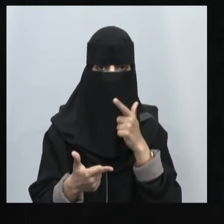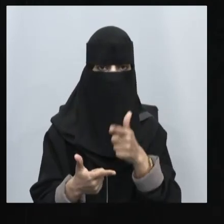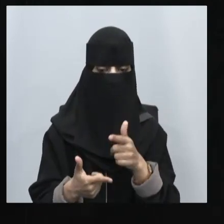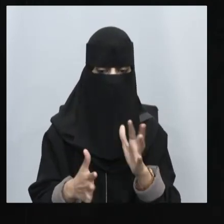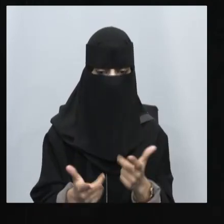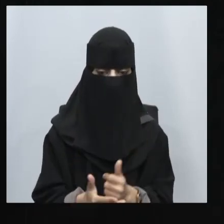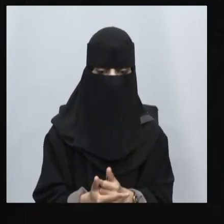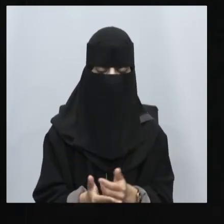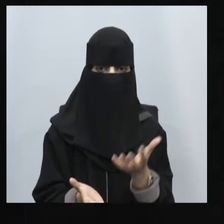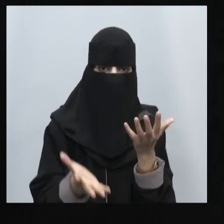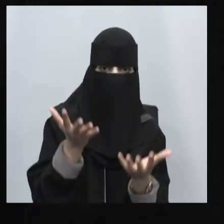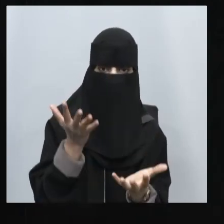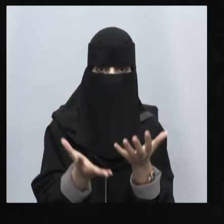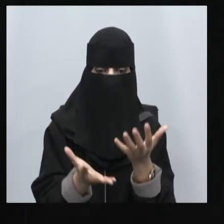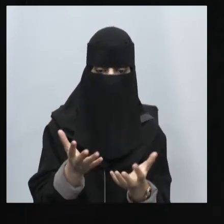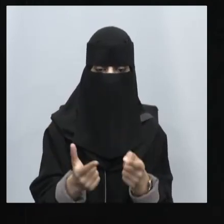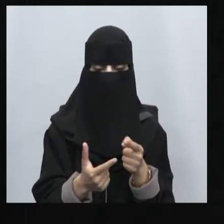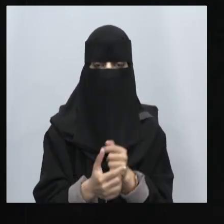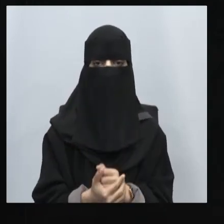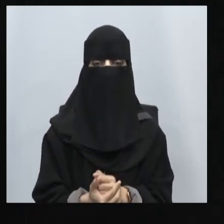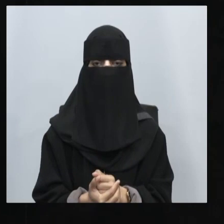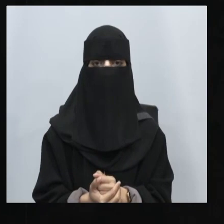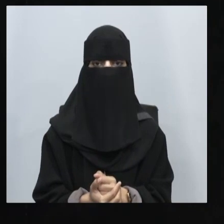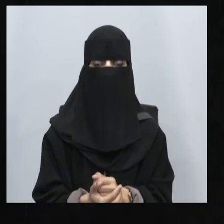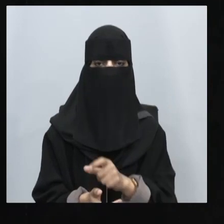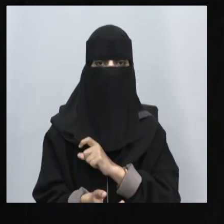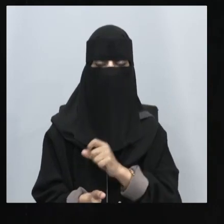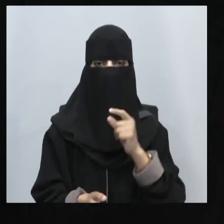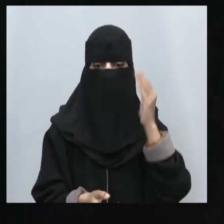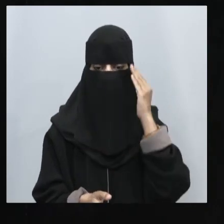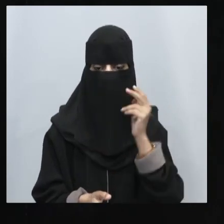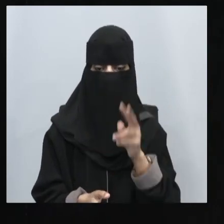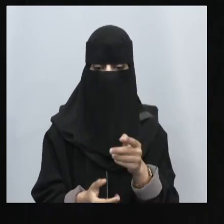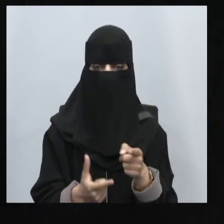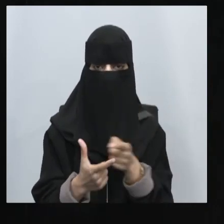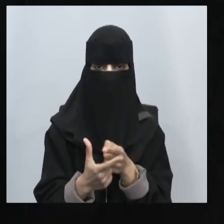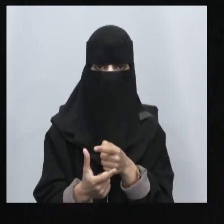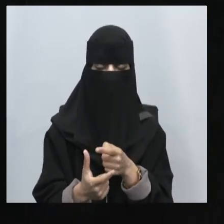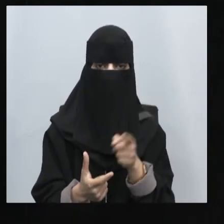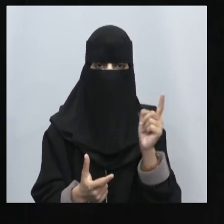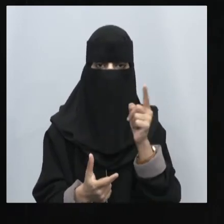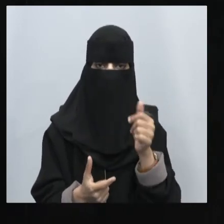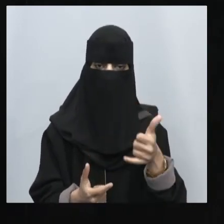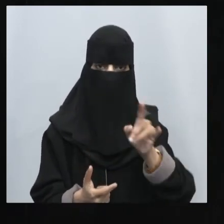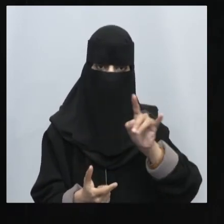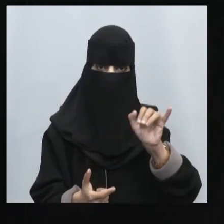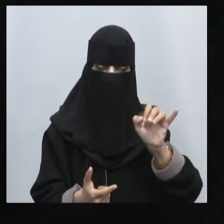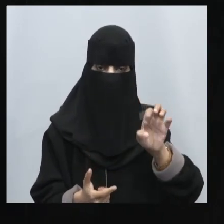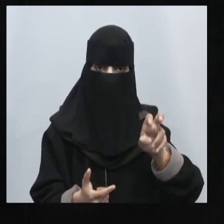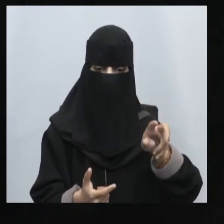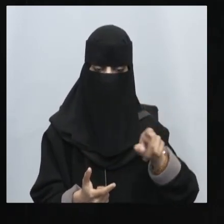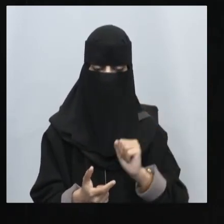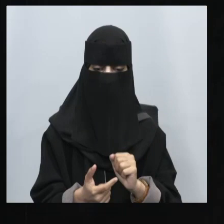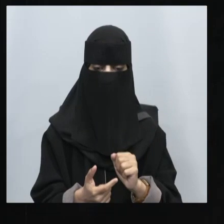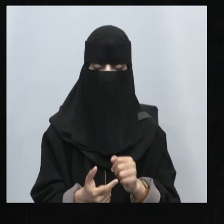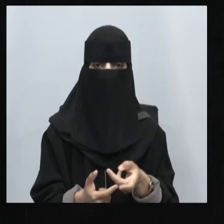يقول قارن او قارن يا عزيزتي الطالبه بين الدوله الامويه الدوله السابقه في الوحده